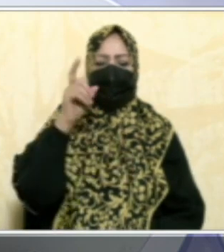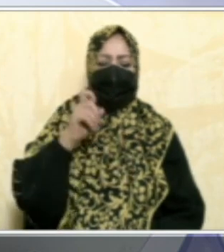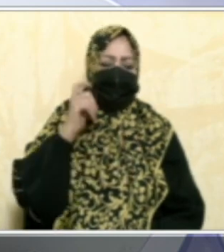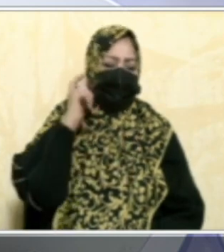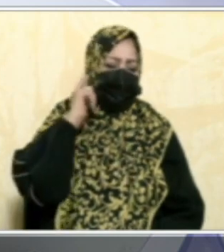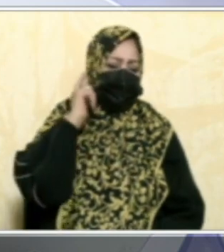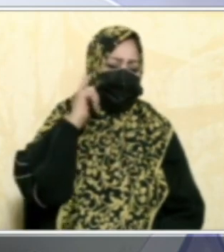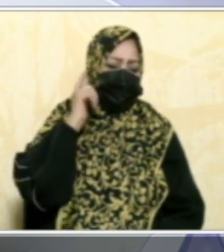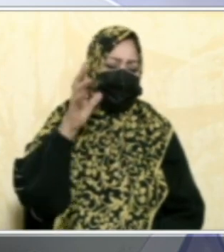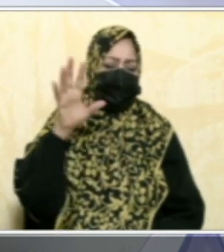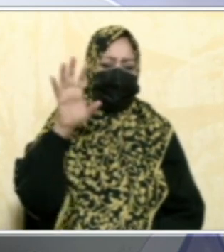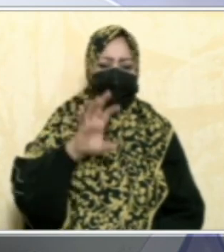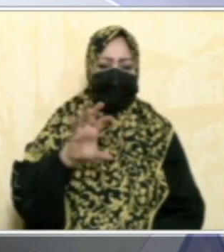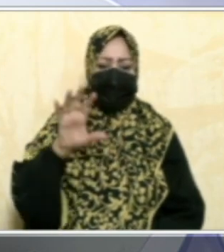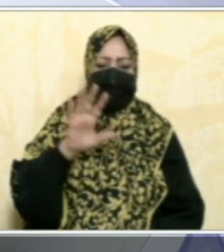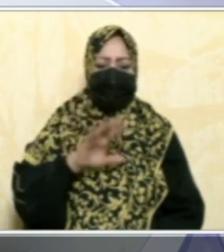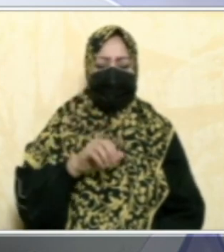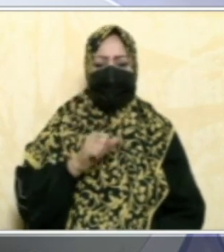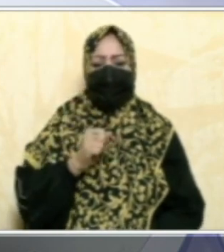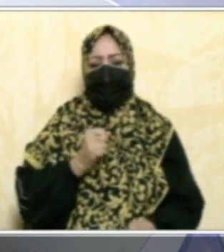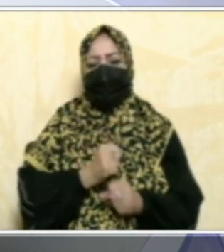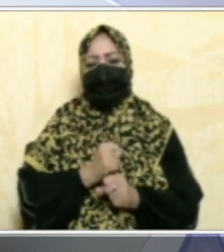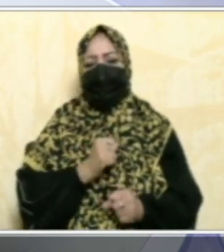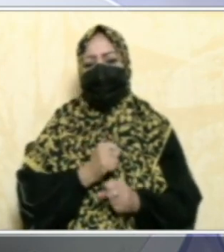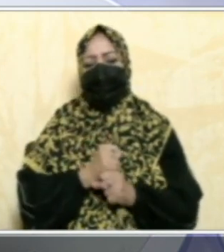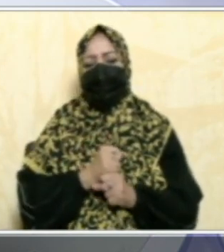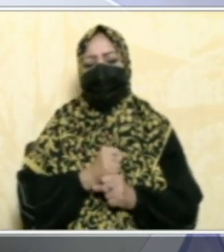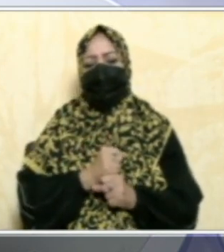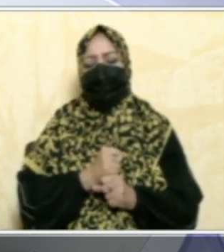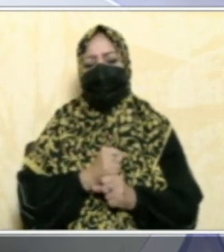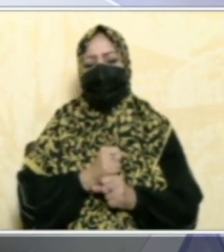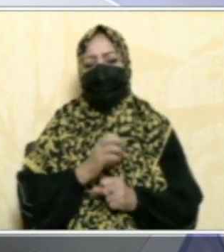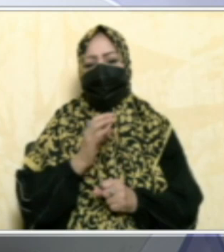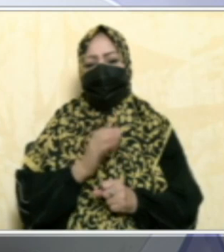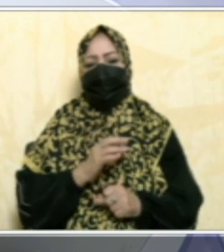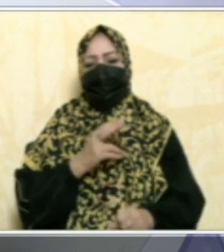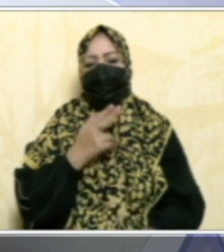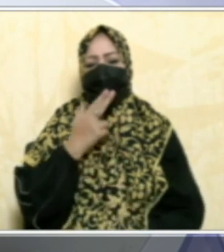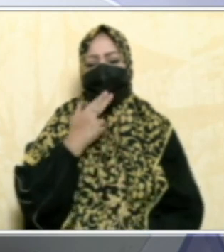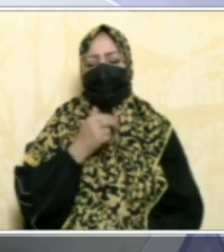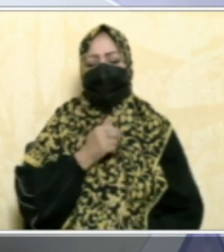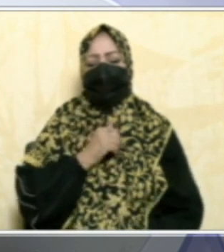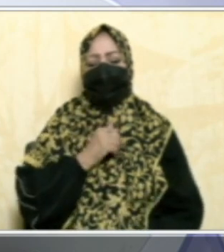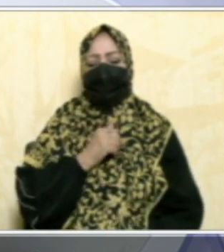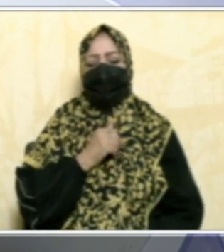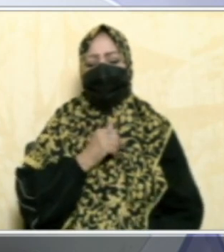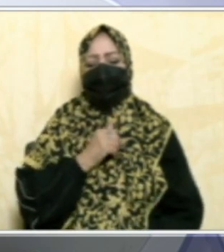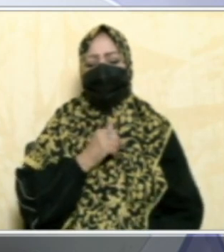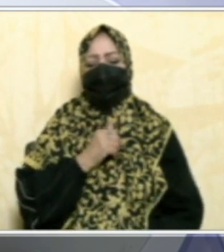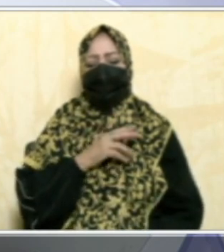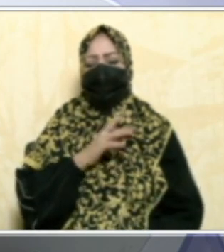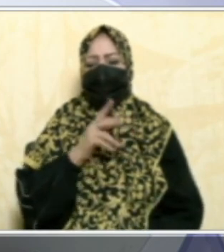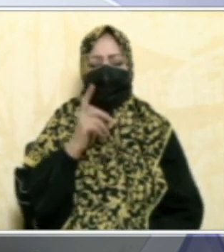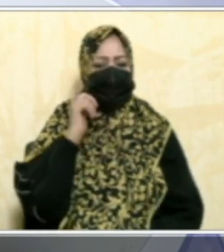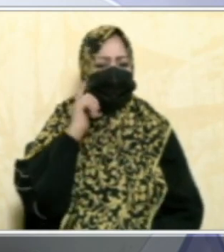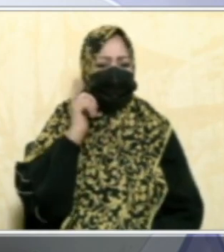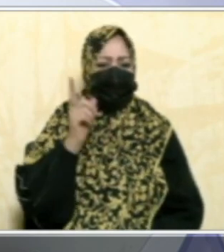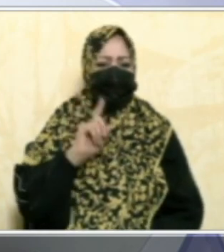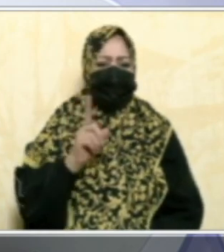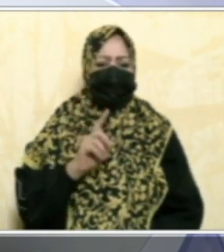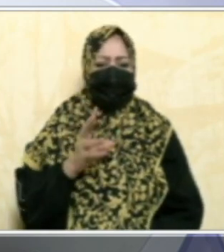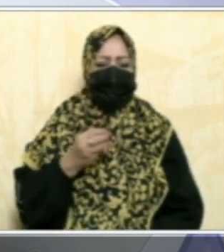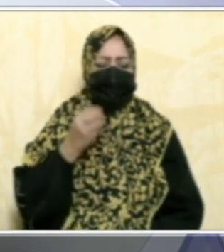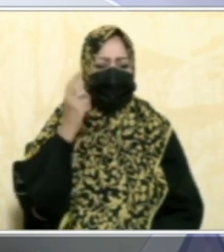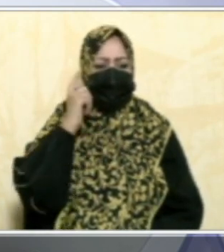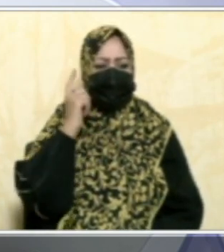يعني مرتب هذا قد حليل بعد قد نتقاعد قادم قد نمشي بالعمل. عفوا يا اخت ام محمد بشوي انت تخدمي في مكان